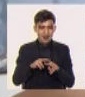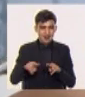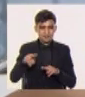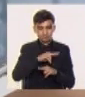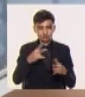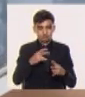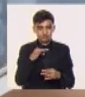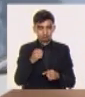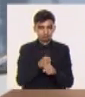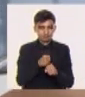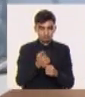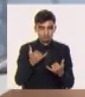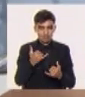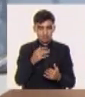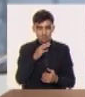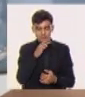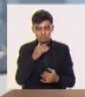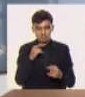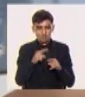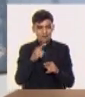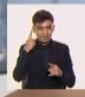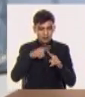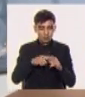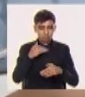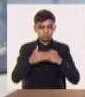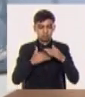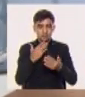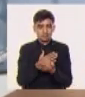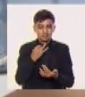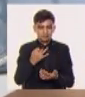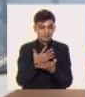жасау. Себебі бүгінгі таңда технологиялар жаңаға